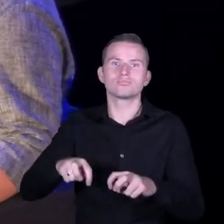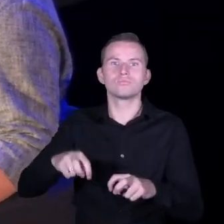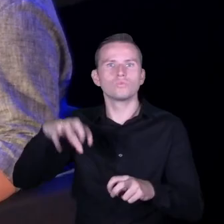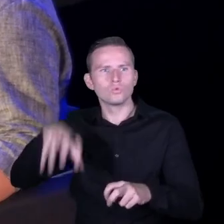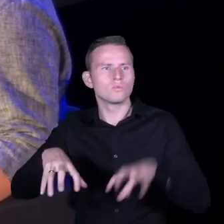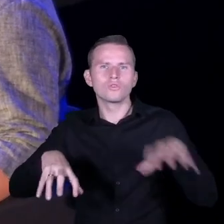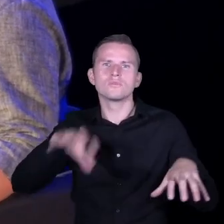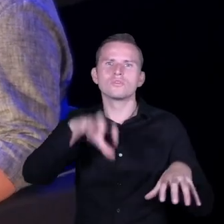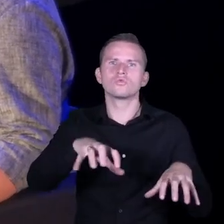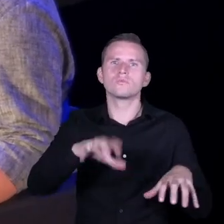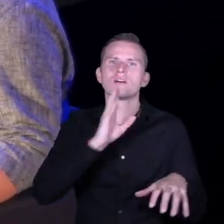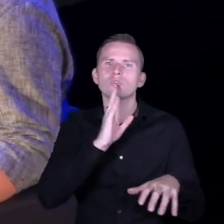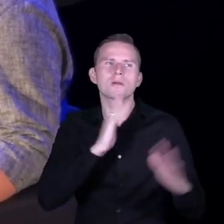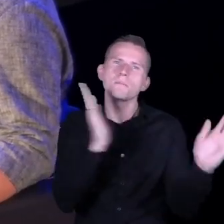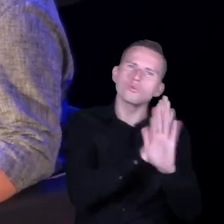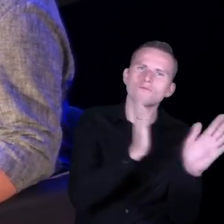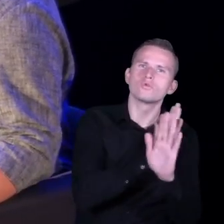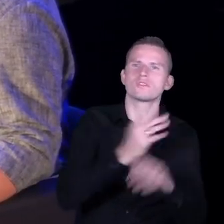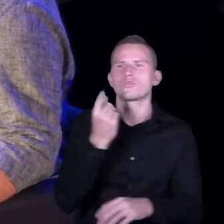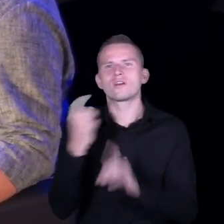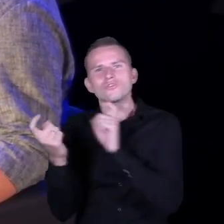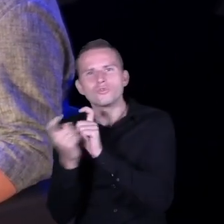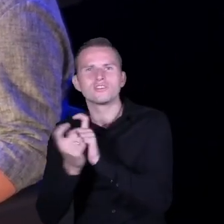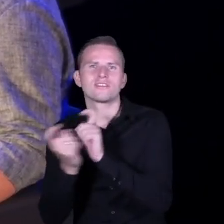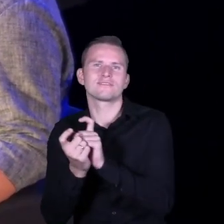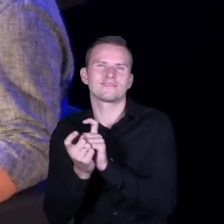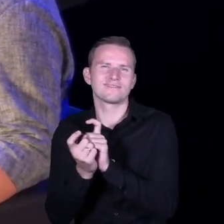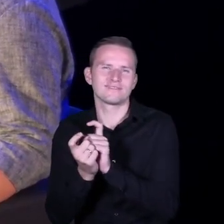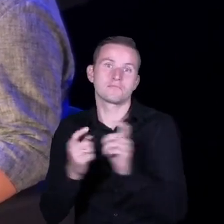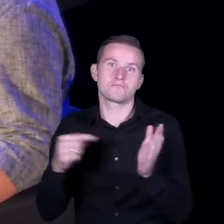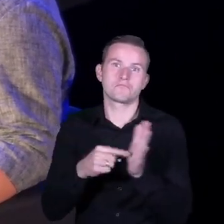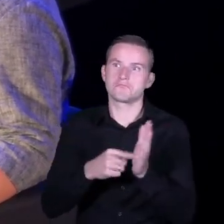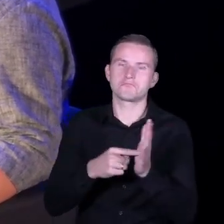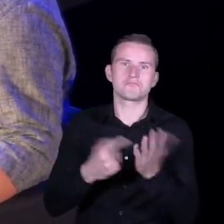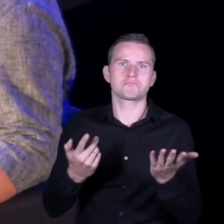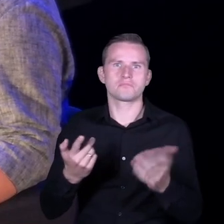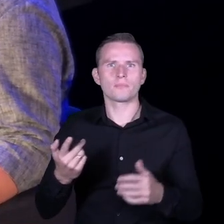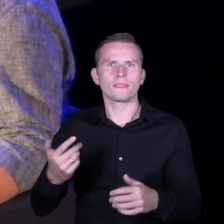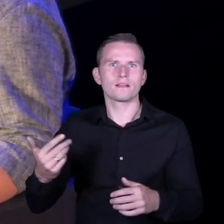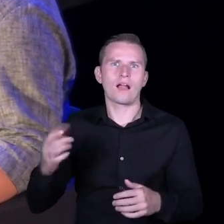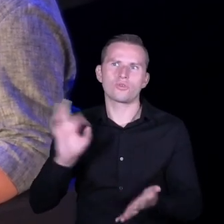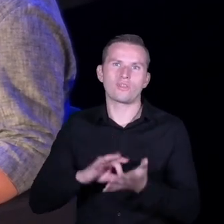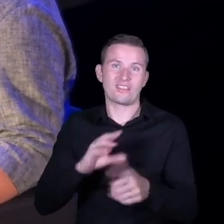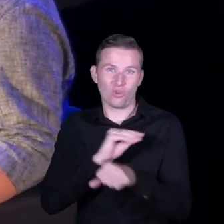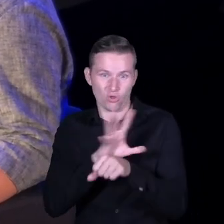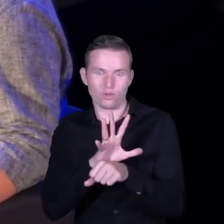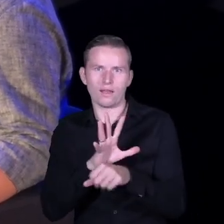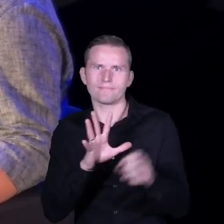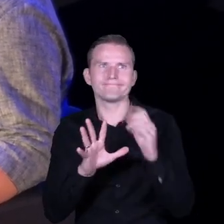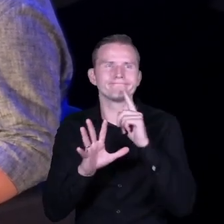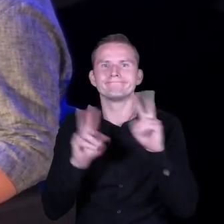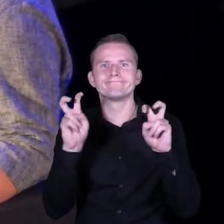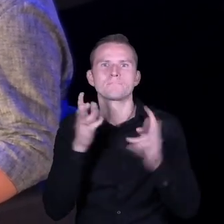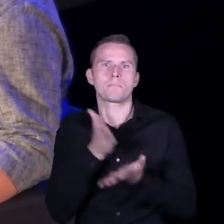trochę podwórkowe, trochę sąsiedzkie. Sprzyjała temu paradoksalnie pandemia, bo nasze kontakty były wtedy